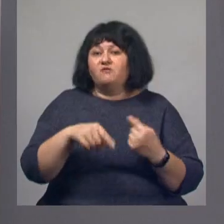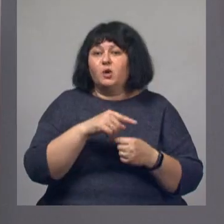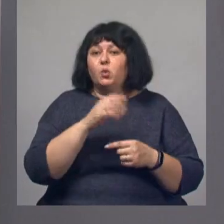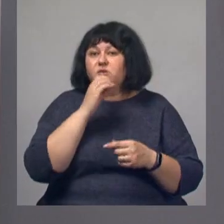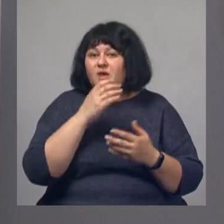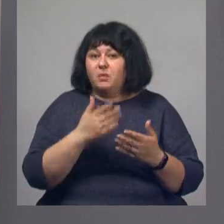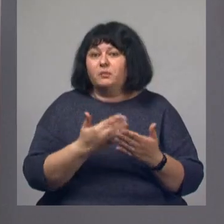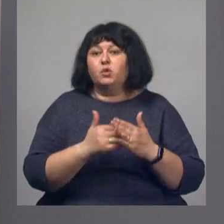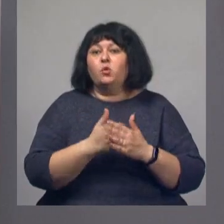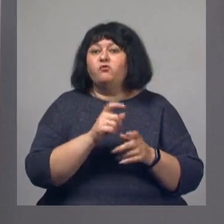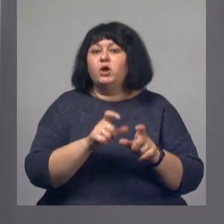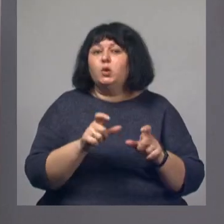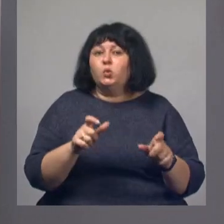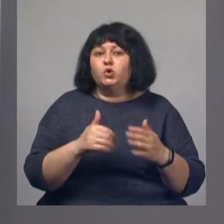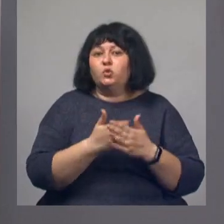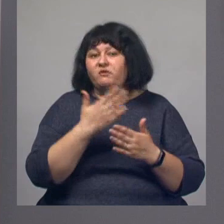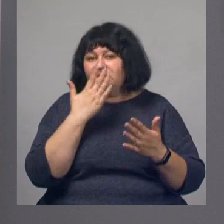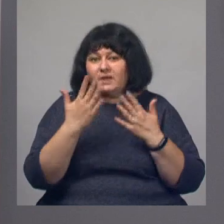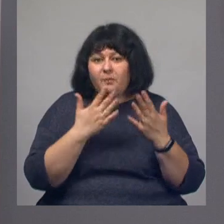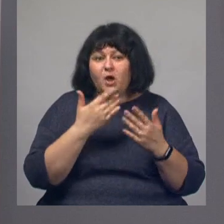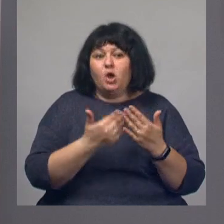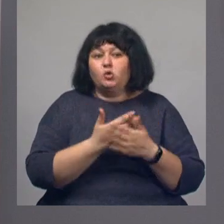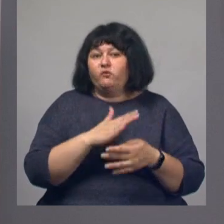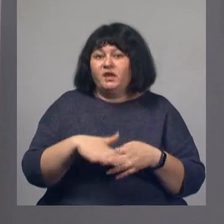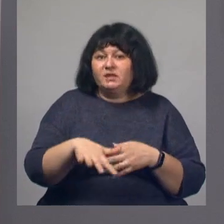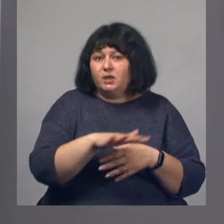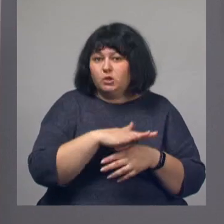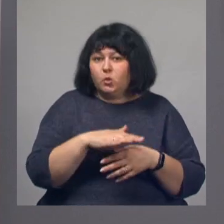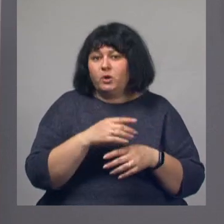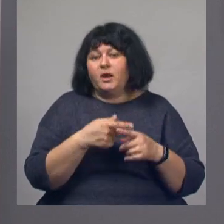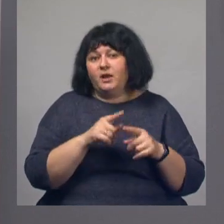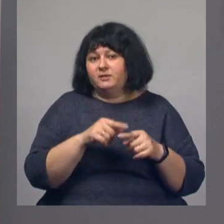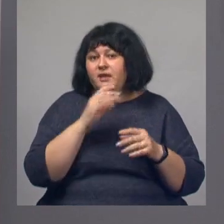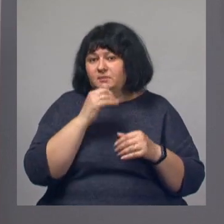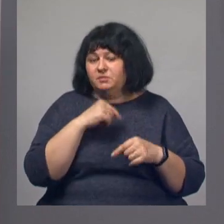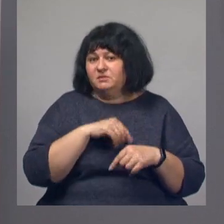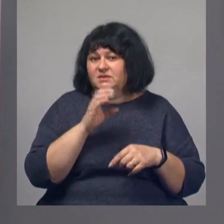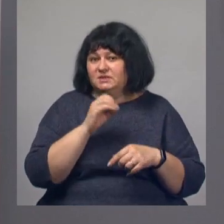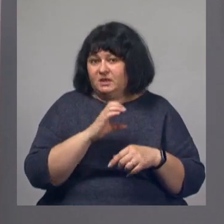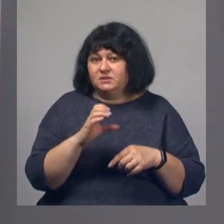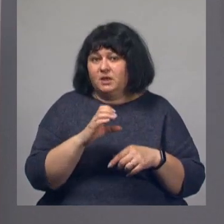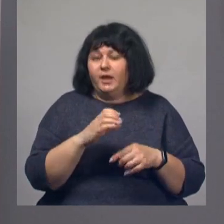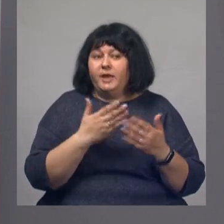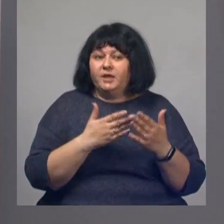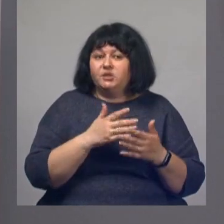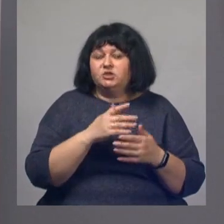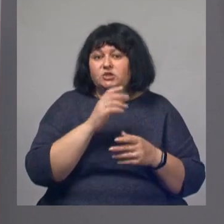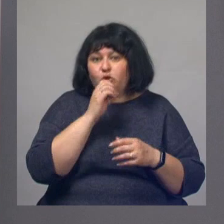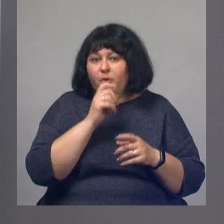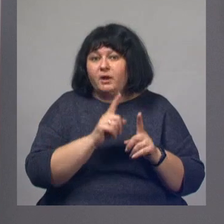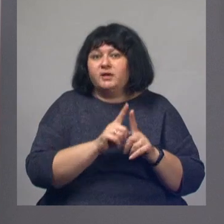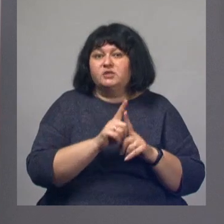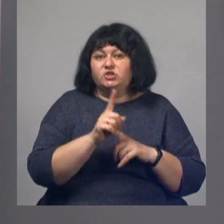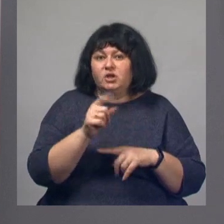это новые люди, новые запахи, новая территория, все равно это стресс. Но если собака изначально,